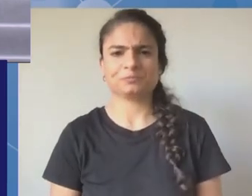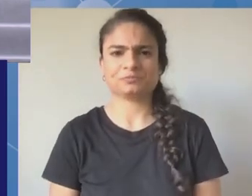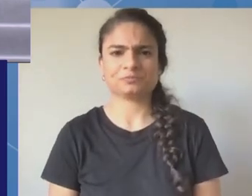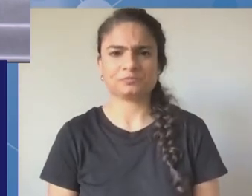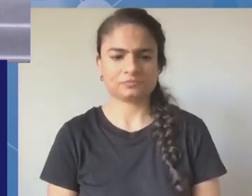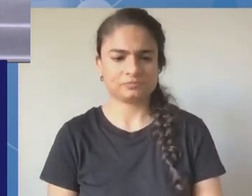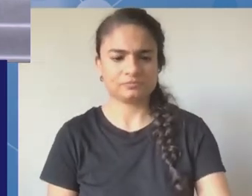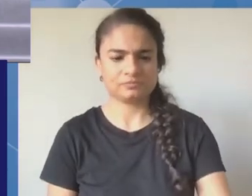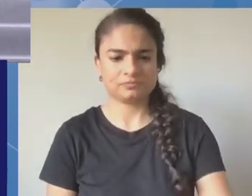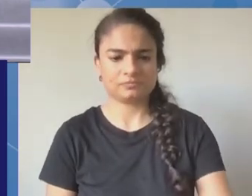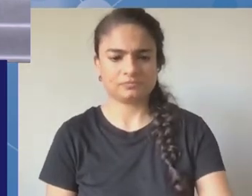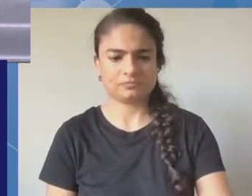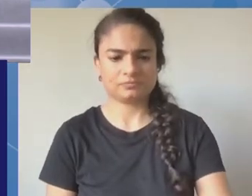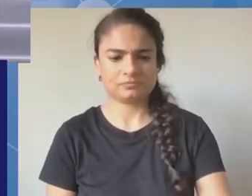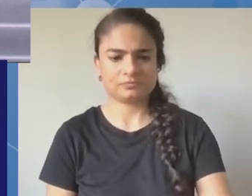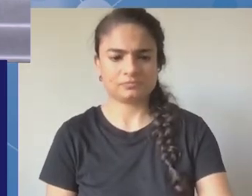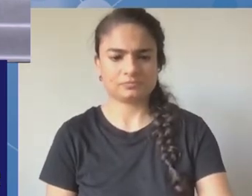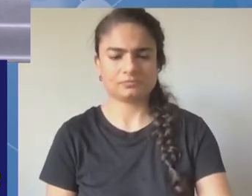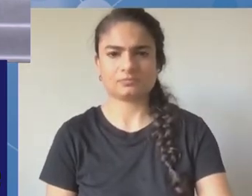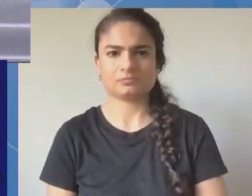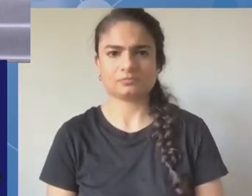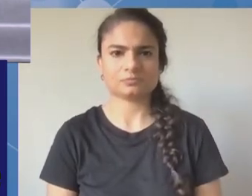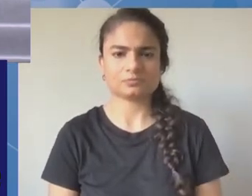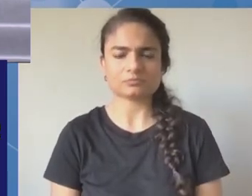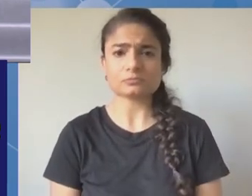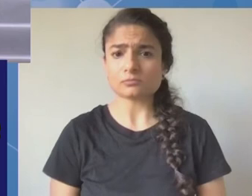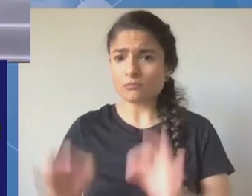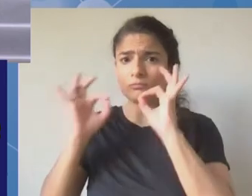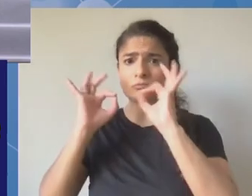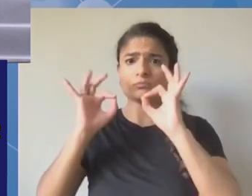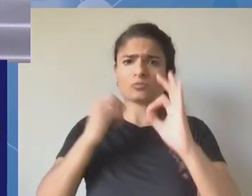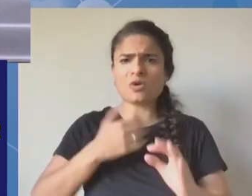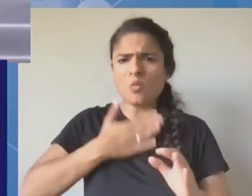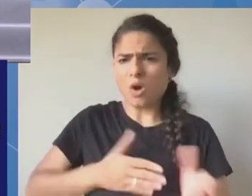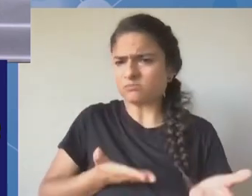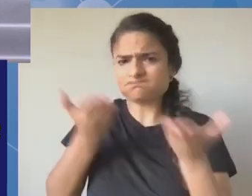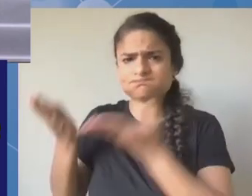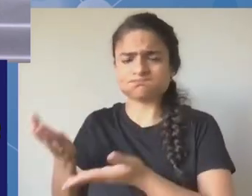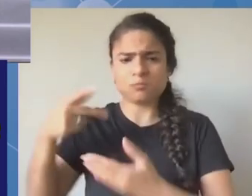现在非常快的给 Paul Mitchell 发言。